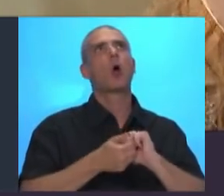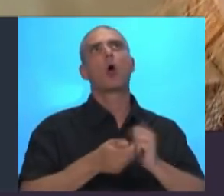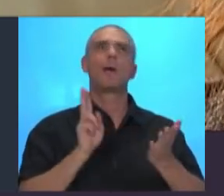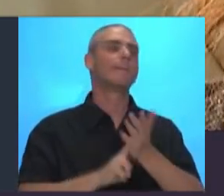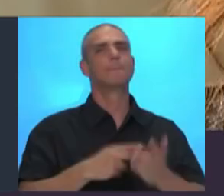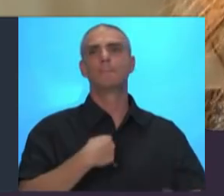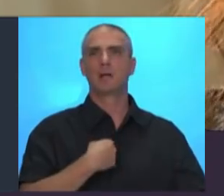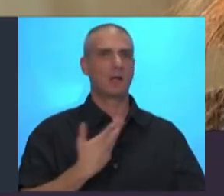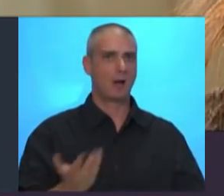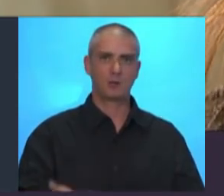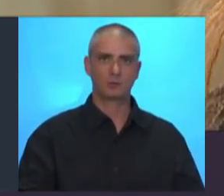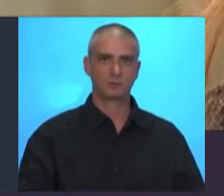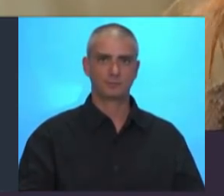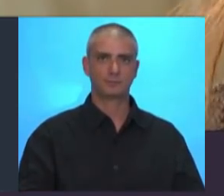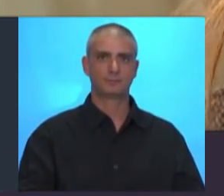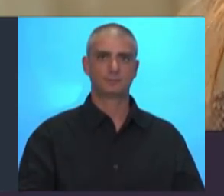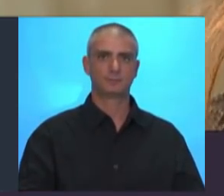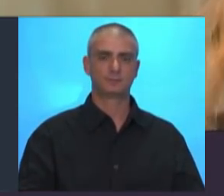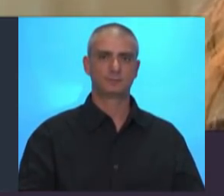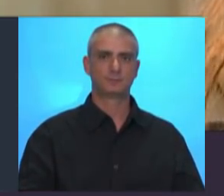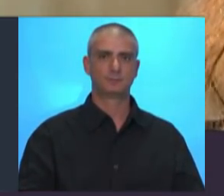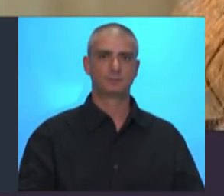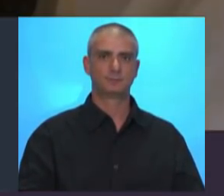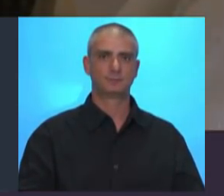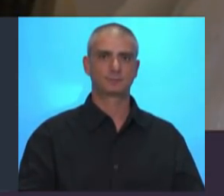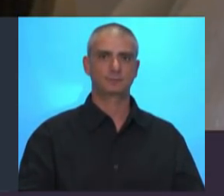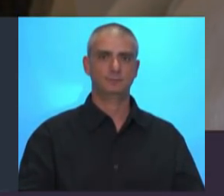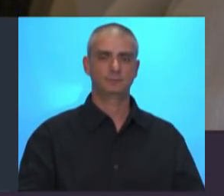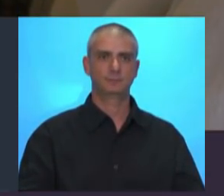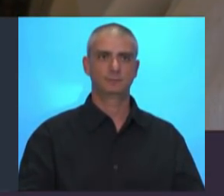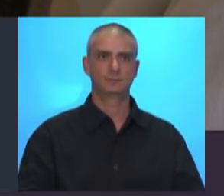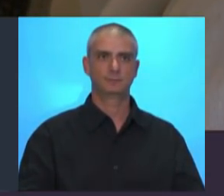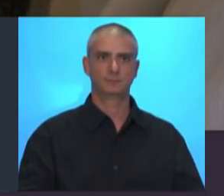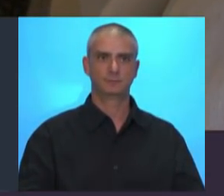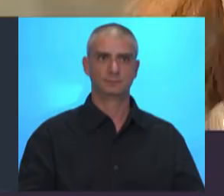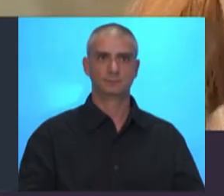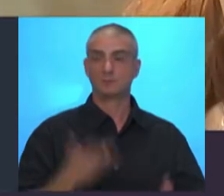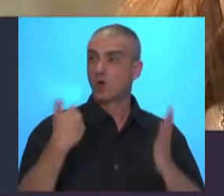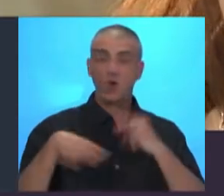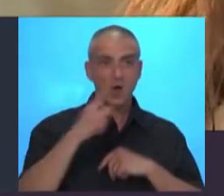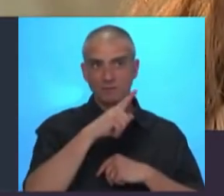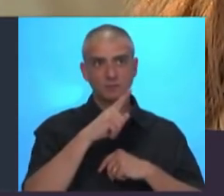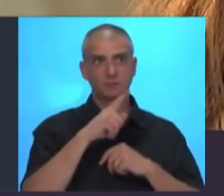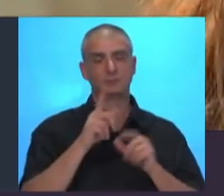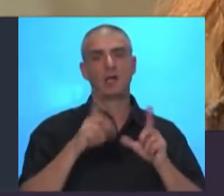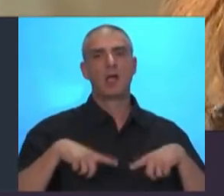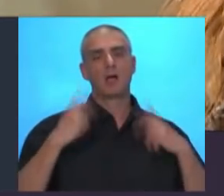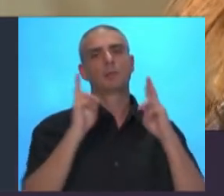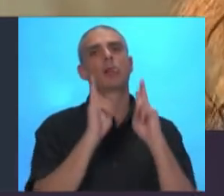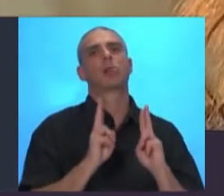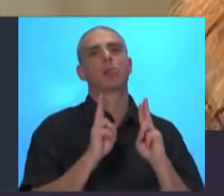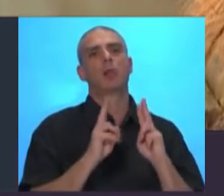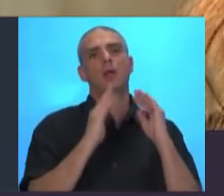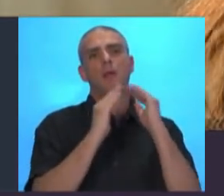שאני רוצה או מגיע לנו. והרוב עוצרות את החיים שלהם